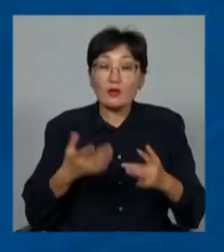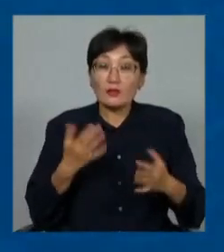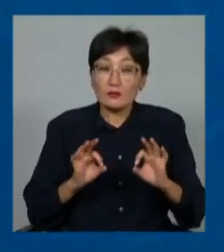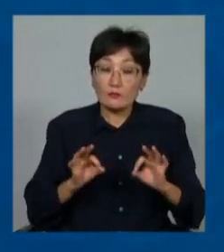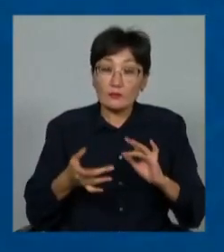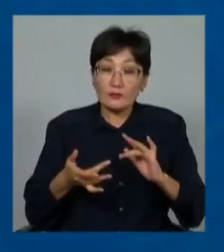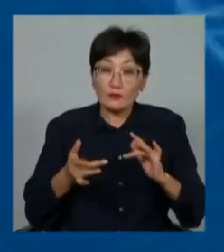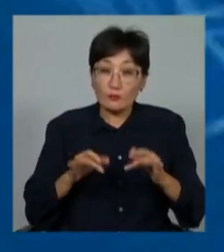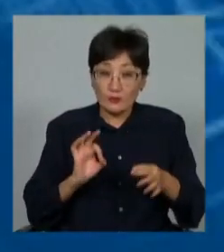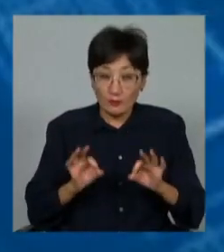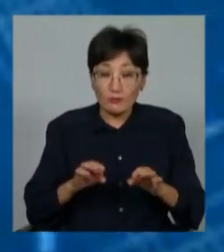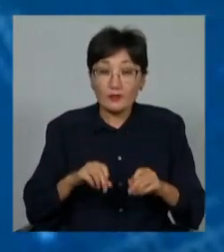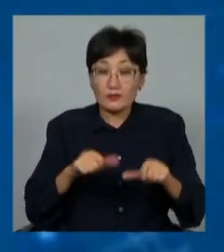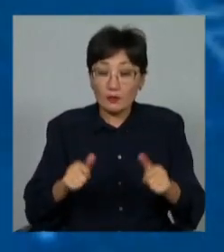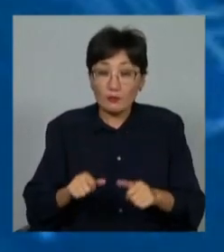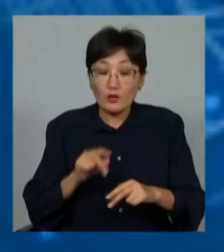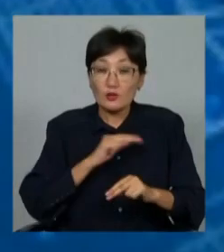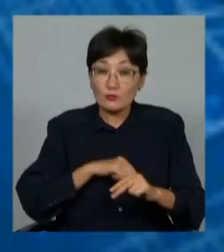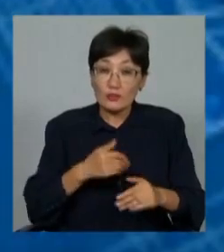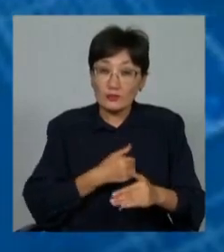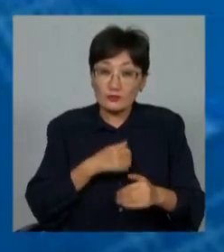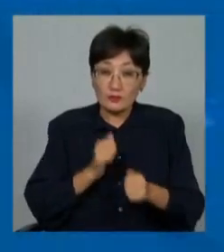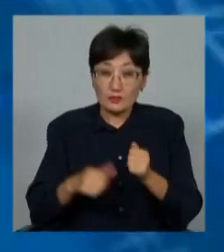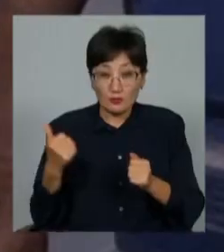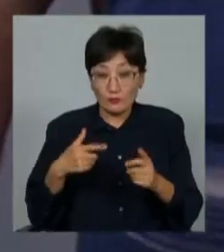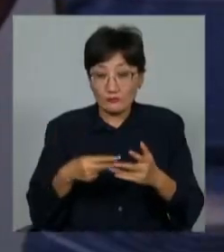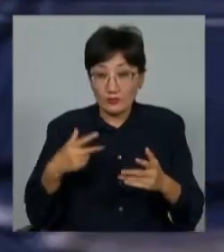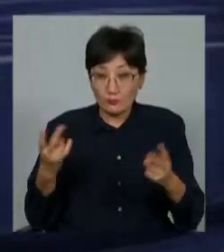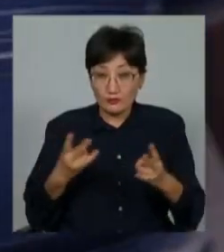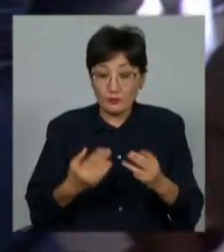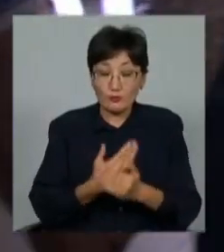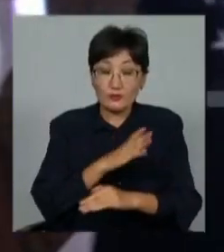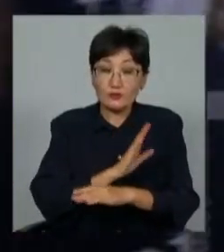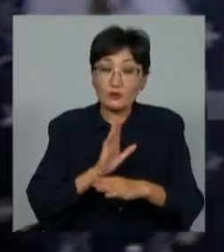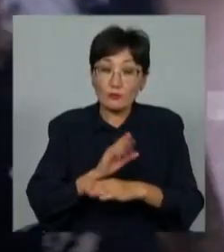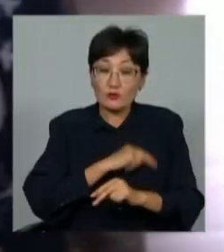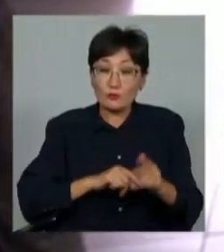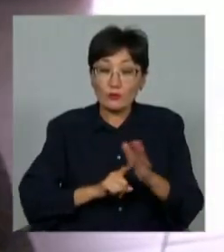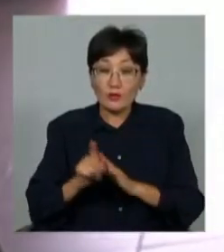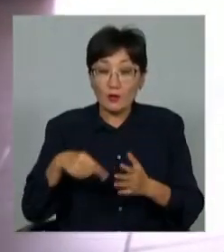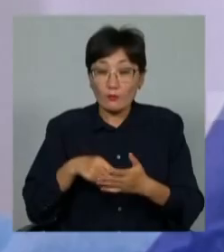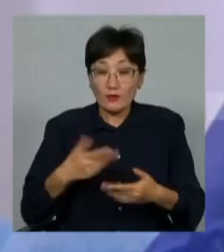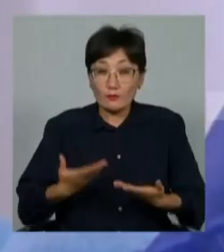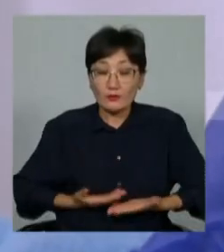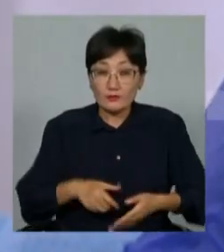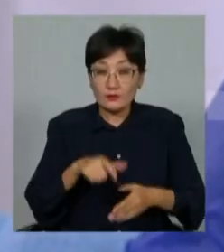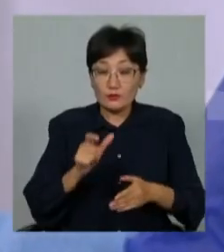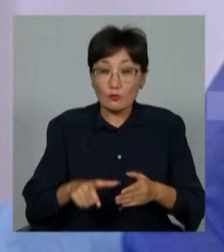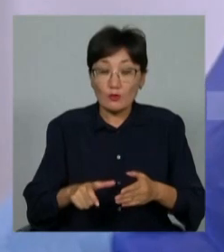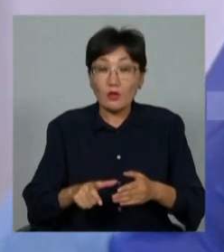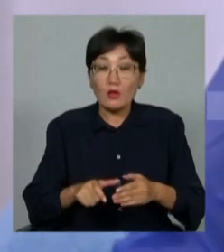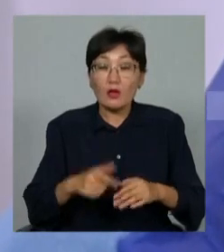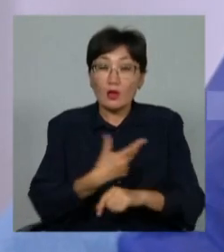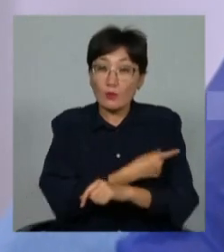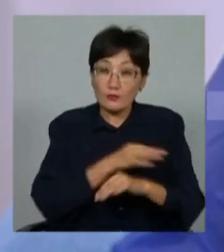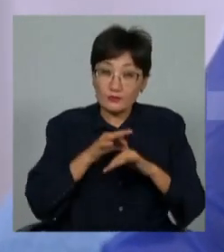келсе, апта сайын ПТР тапсыруы қажет. Жаңа қаулы күшіне енген күні қала тұрғыны Ақүрпек анасын екпе егу